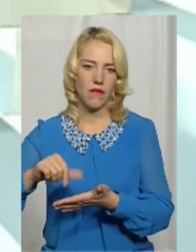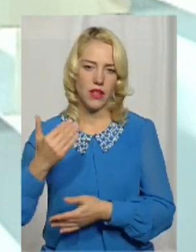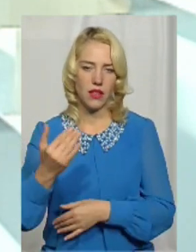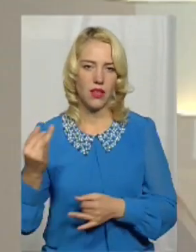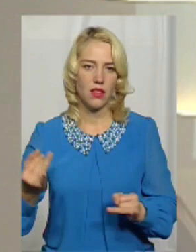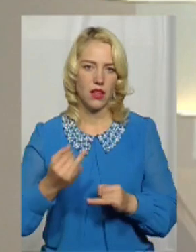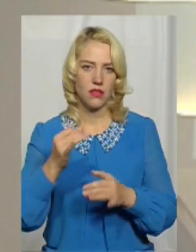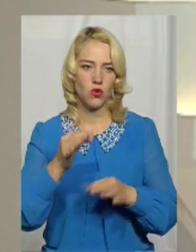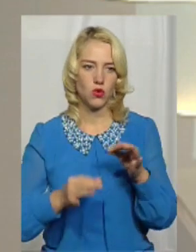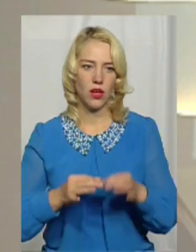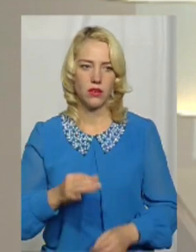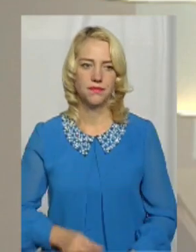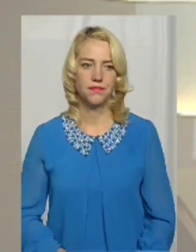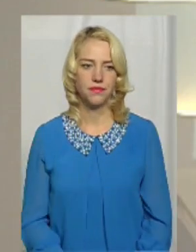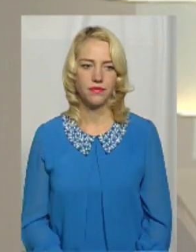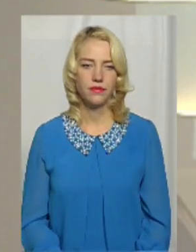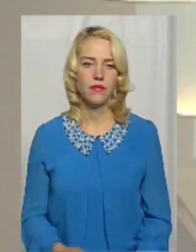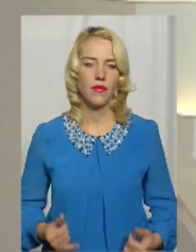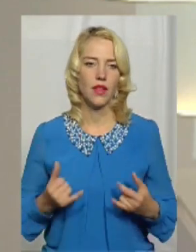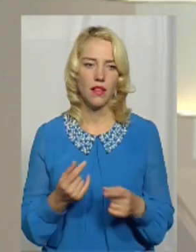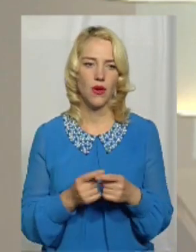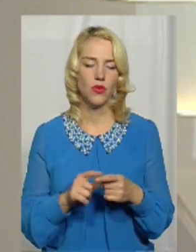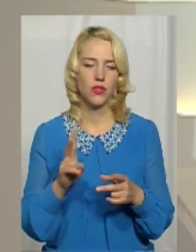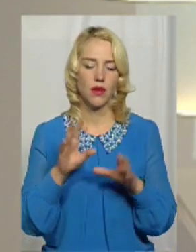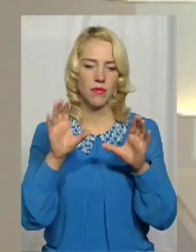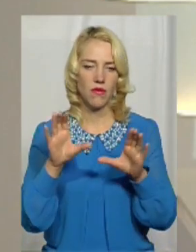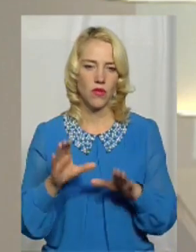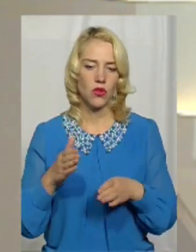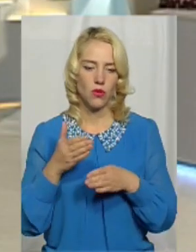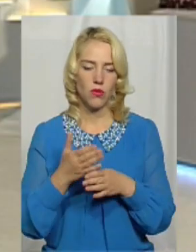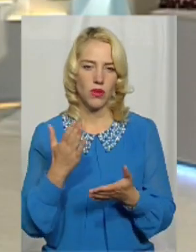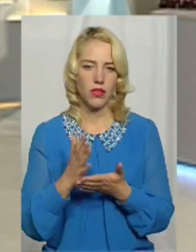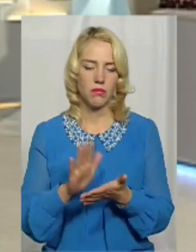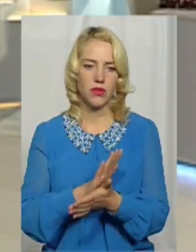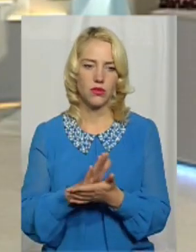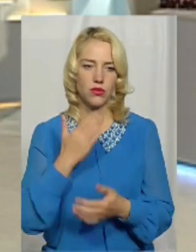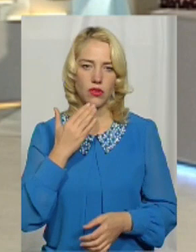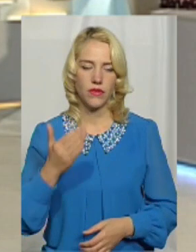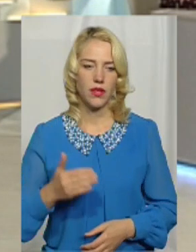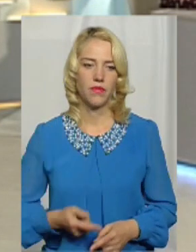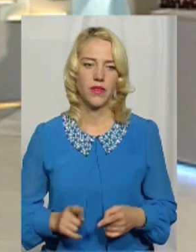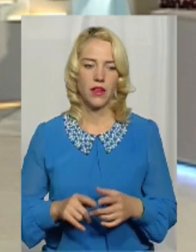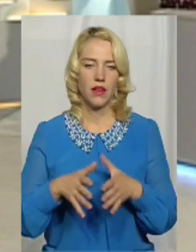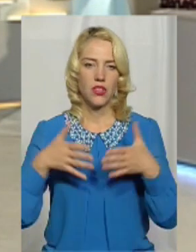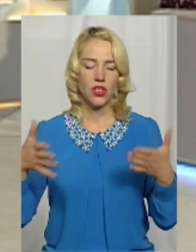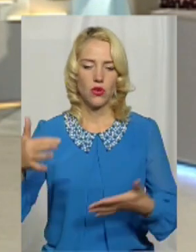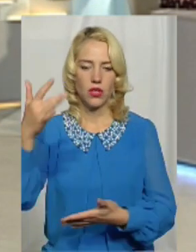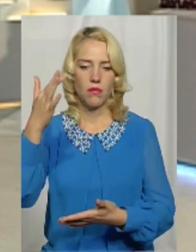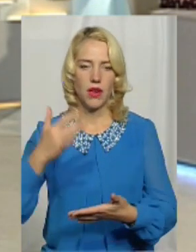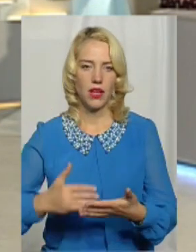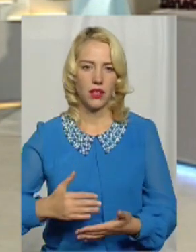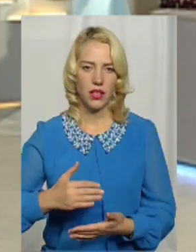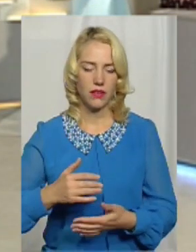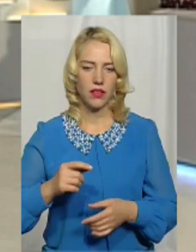судах. Дякую, пані Оксано. Прошу, для кого ця вторинна допомога є безкоштовною? Досить широкий перелік